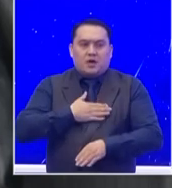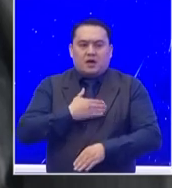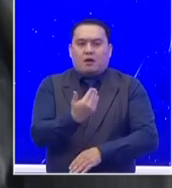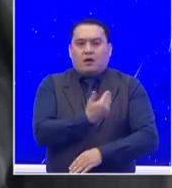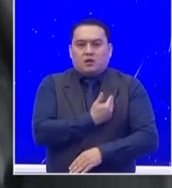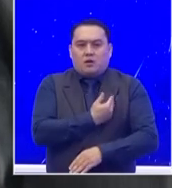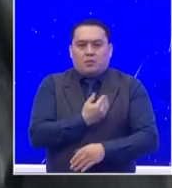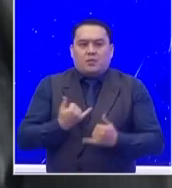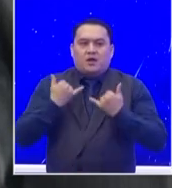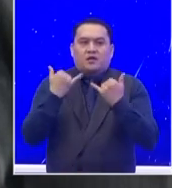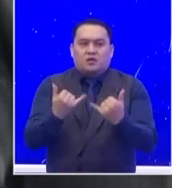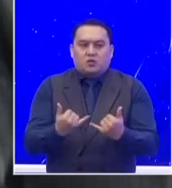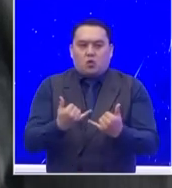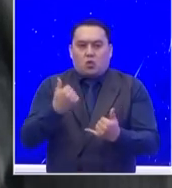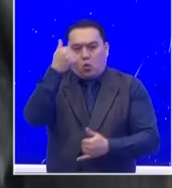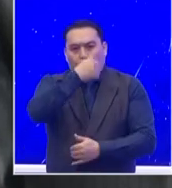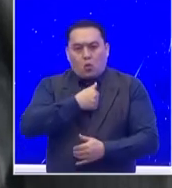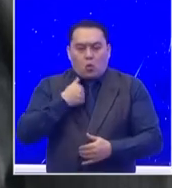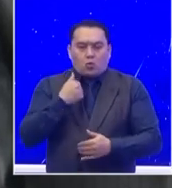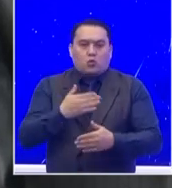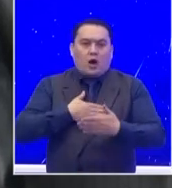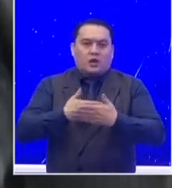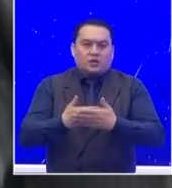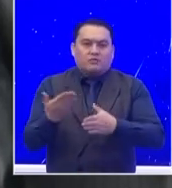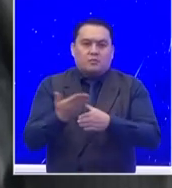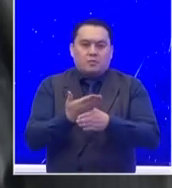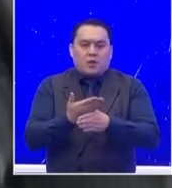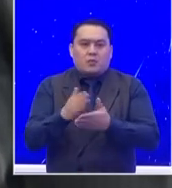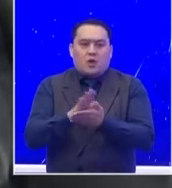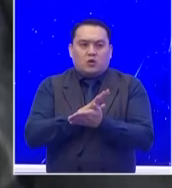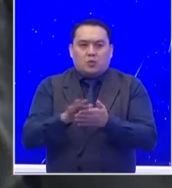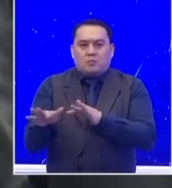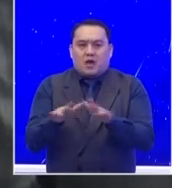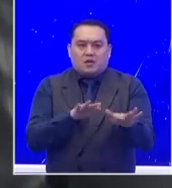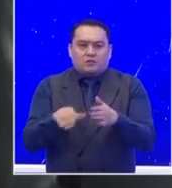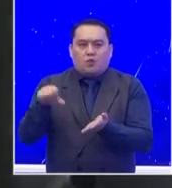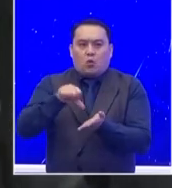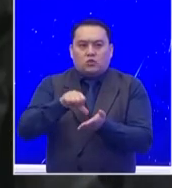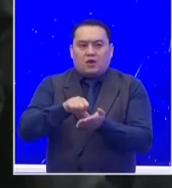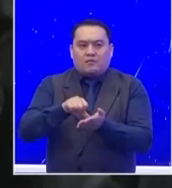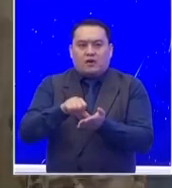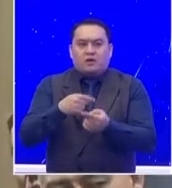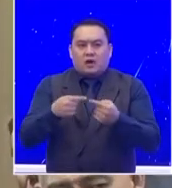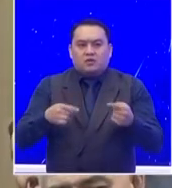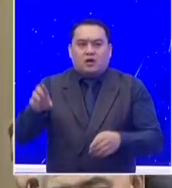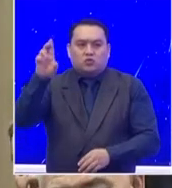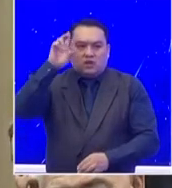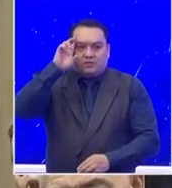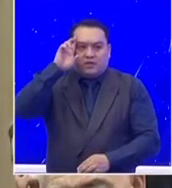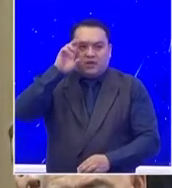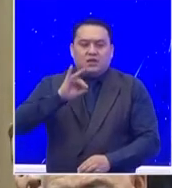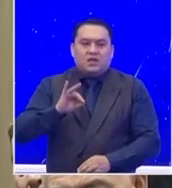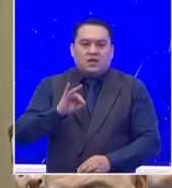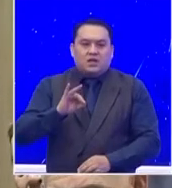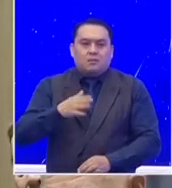хотели бы приурочить ему к году волонтеров и сделать именно большое массовое мероприятие с участием волонтеров разных стран. И